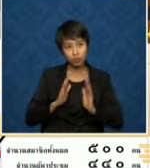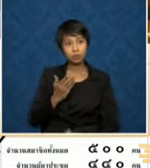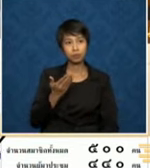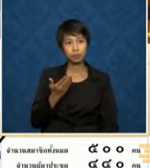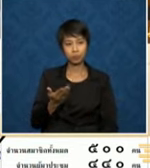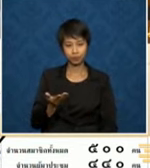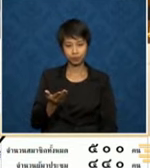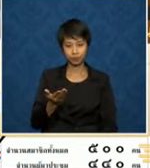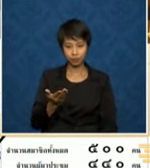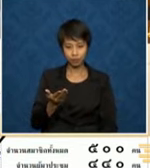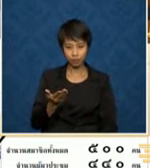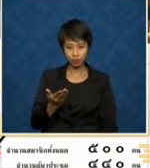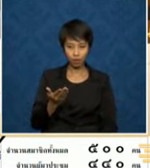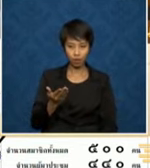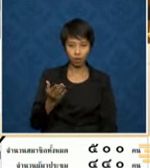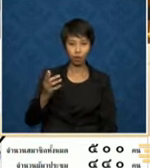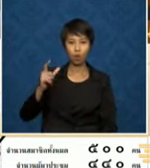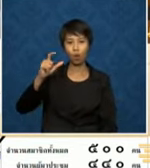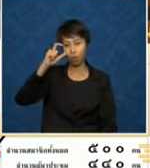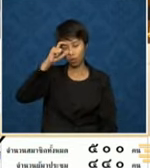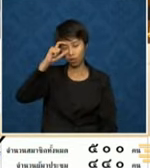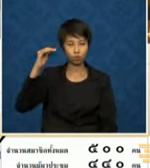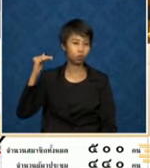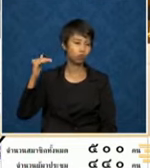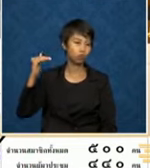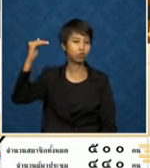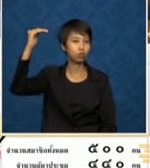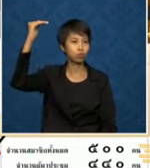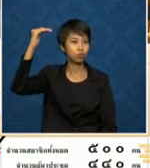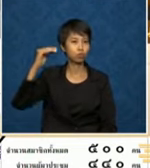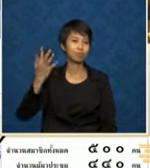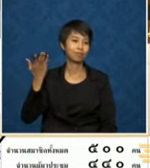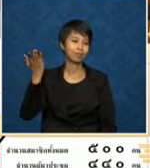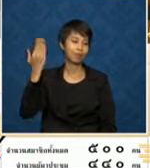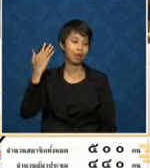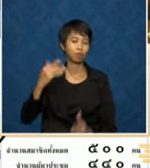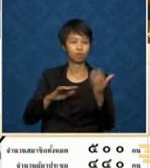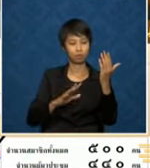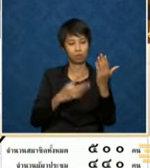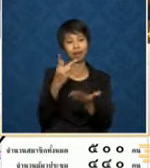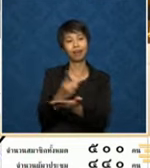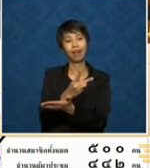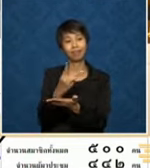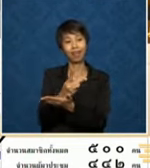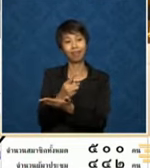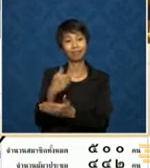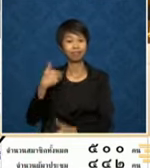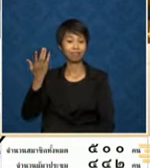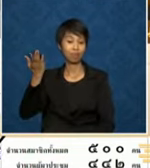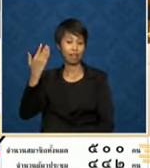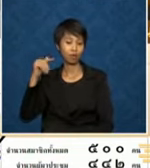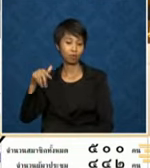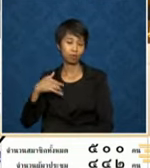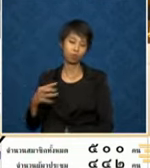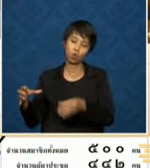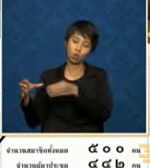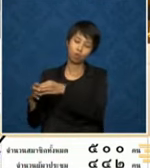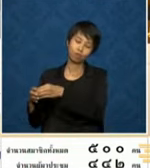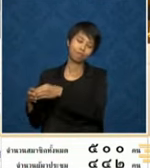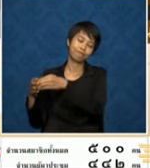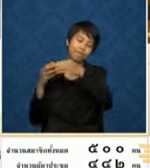มท่านรังสิมันต์โรมที่เดินทางไปด่านสิงคอนที่จังหวัดกาญจนบุรีนะครับพร้อมกับทีมง